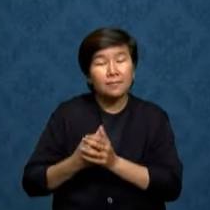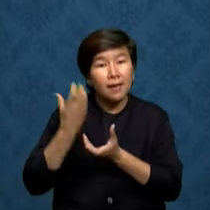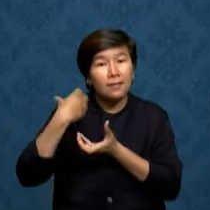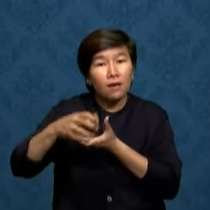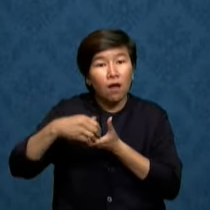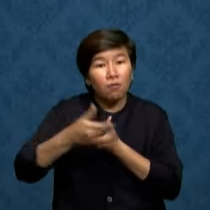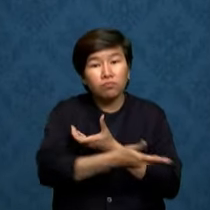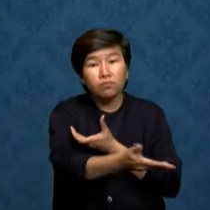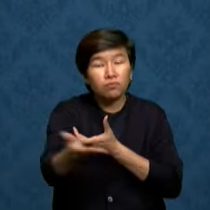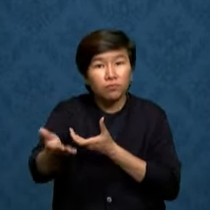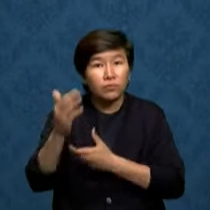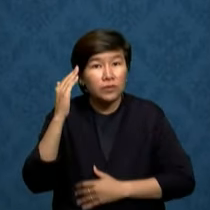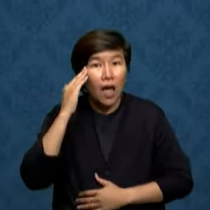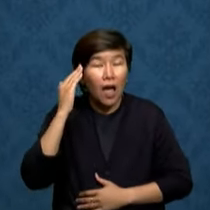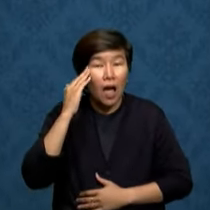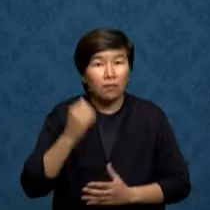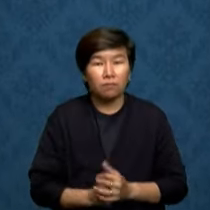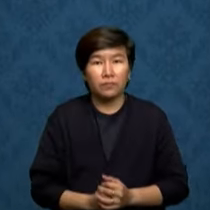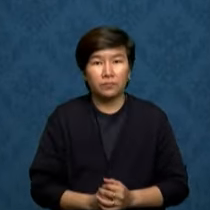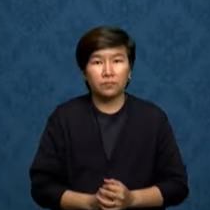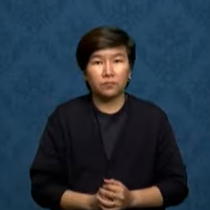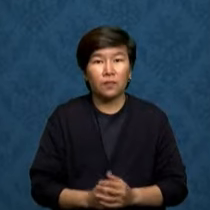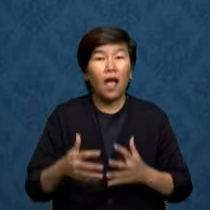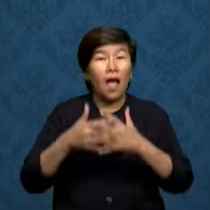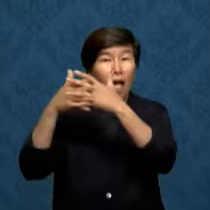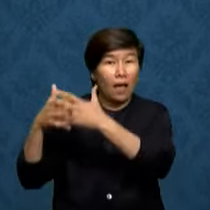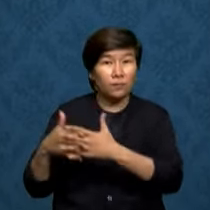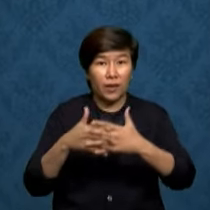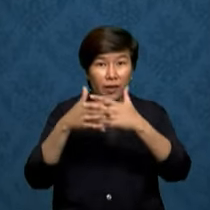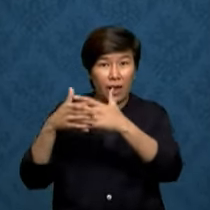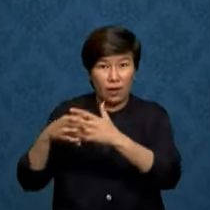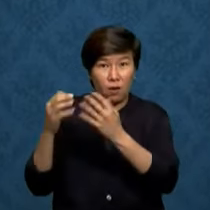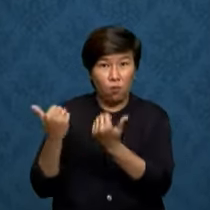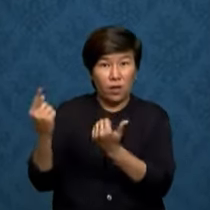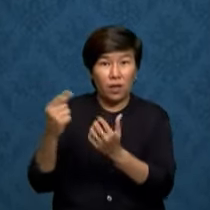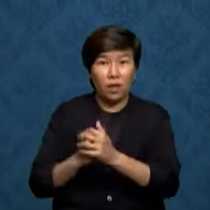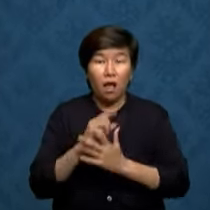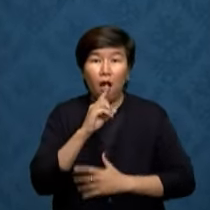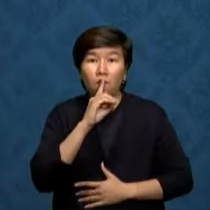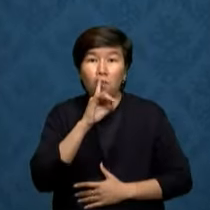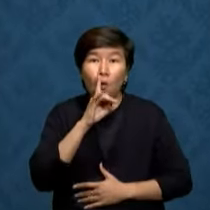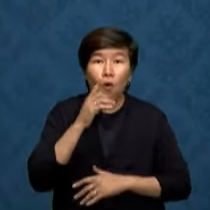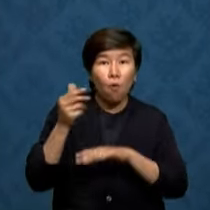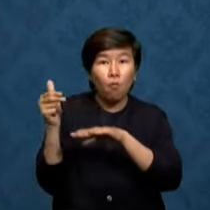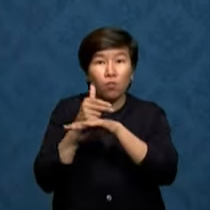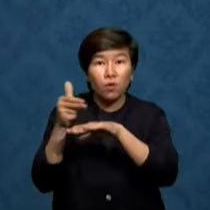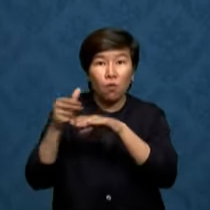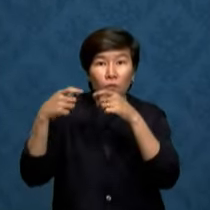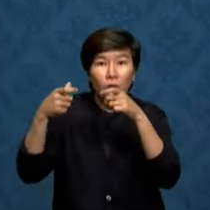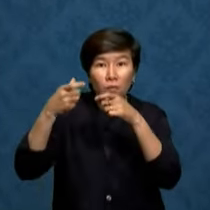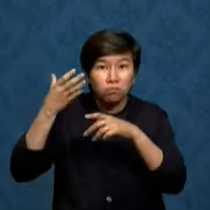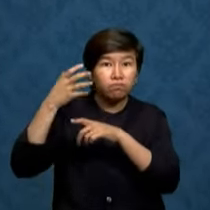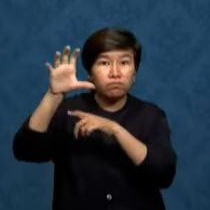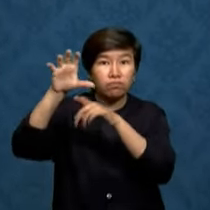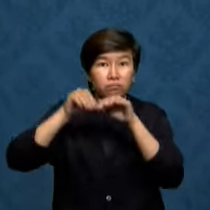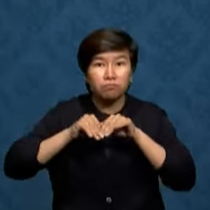ทราบนะครับวันนี้นะครับท่านประธานที่อเมริกานะฮะหนังโป๊ะเสรีเนี่ยนะครับทำให้พฤติกรรมของคน